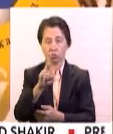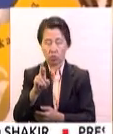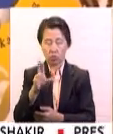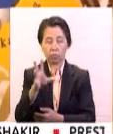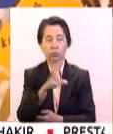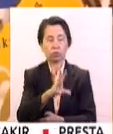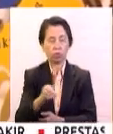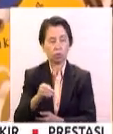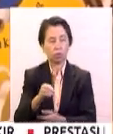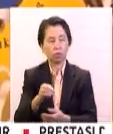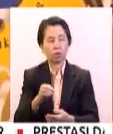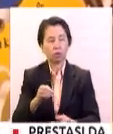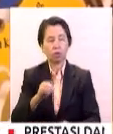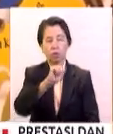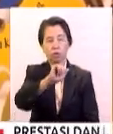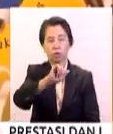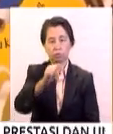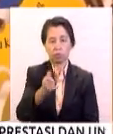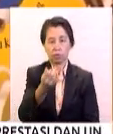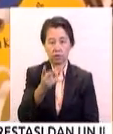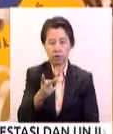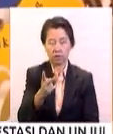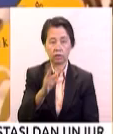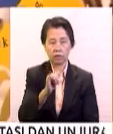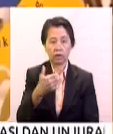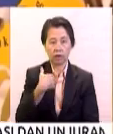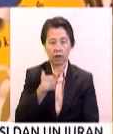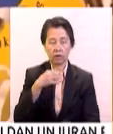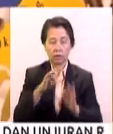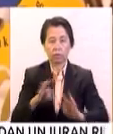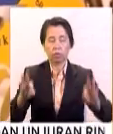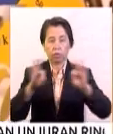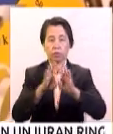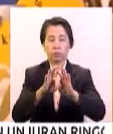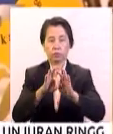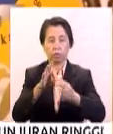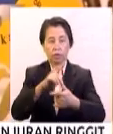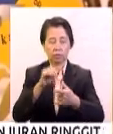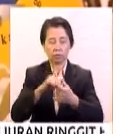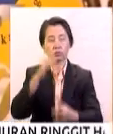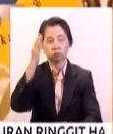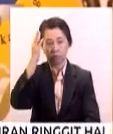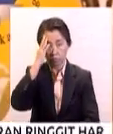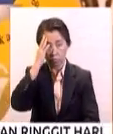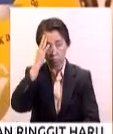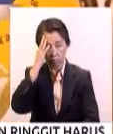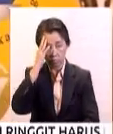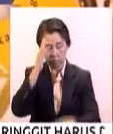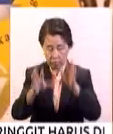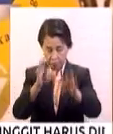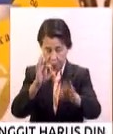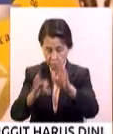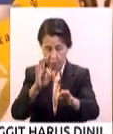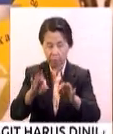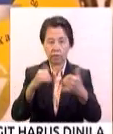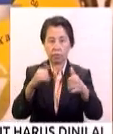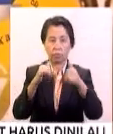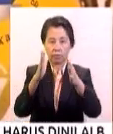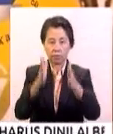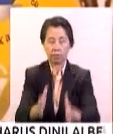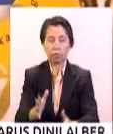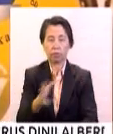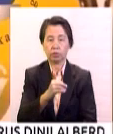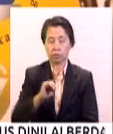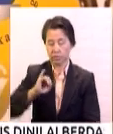beberapa ahli jawatankuasa yang mempunyai kepentingan ataupun mempunyai pengetahuan dalam pemilihan calon-calon tersebut. Dan